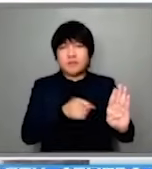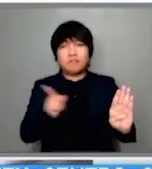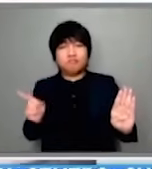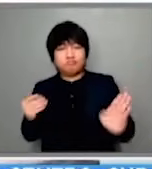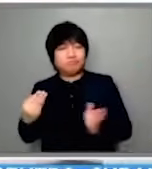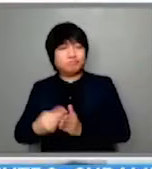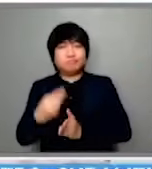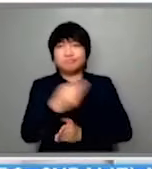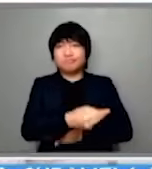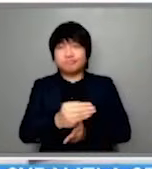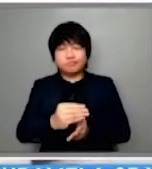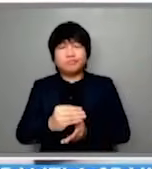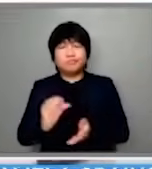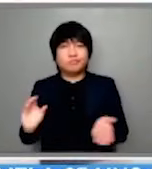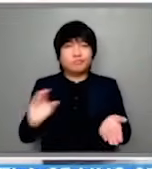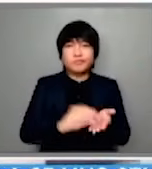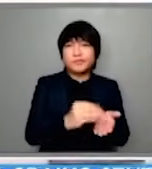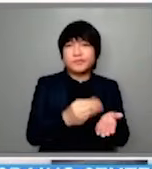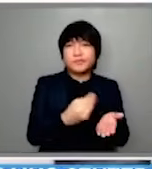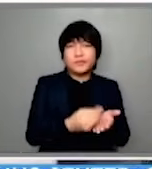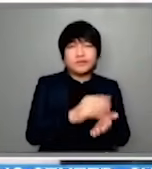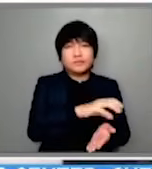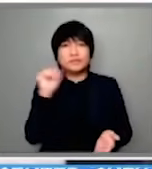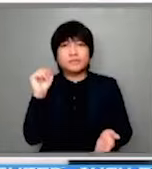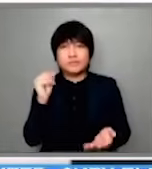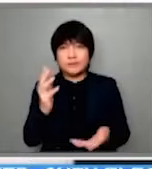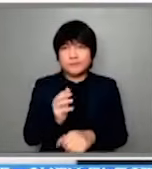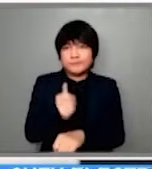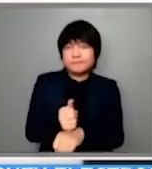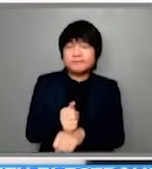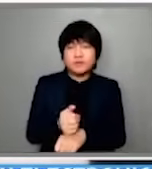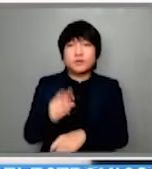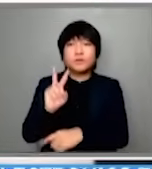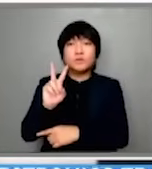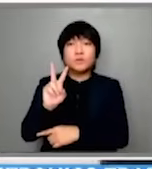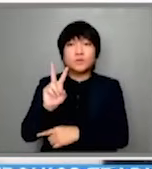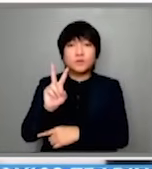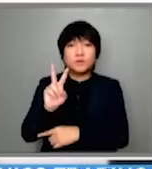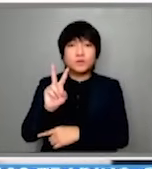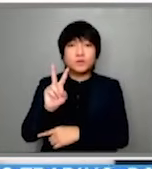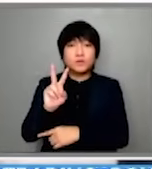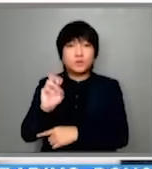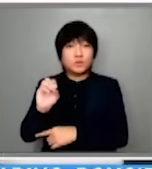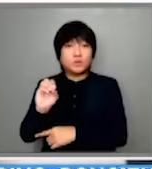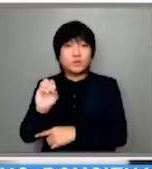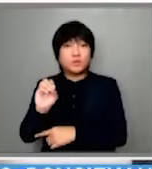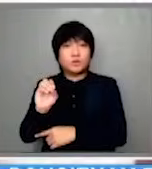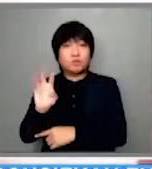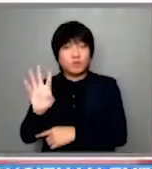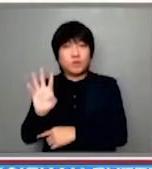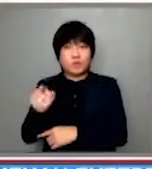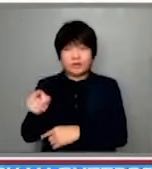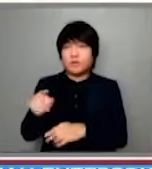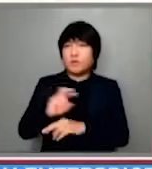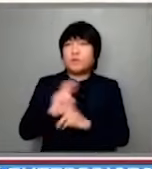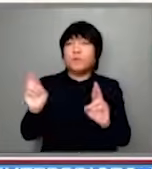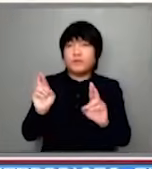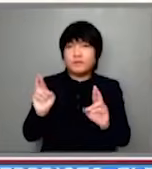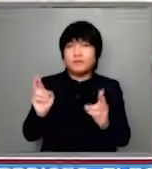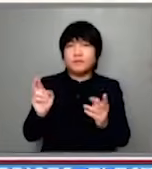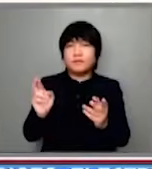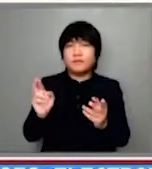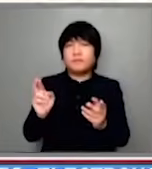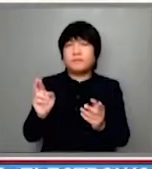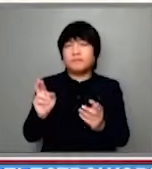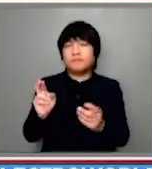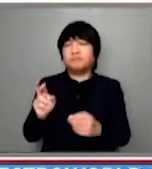Sr. at Menardo Jimenez. Taong 2000 nang pormal na maging CEO ng GMA si Gozon. At sa ilalim